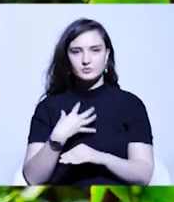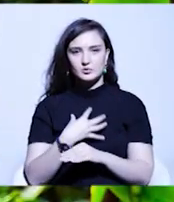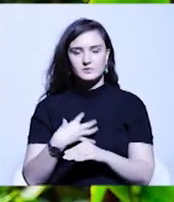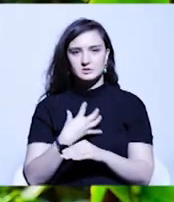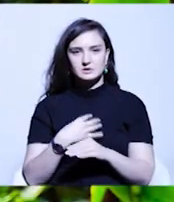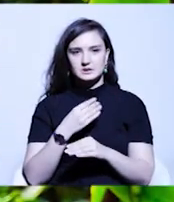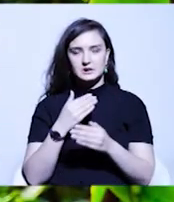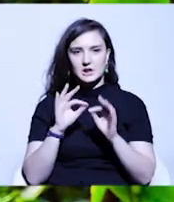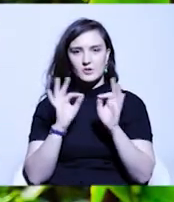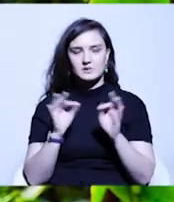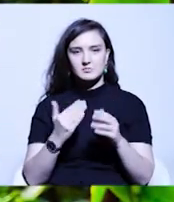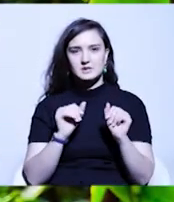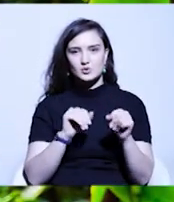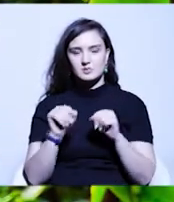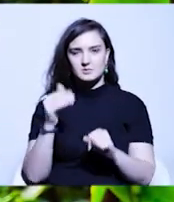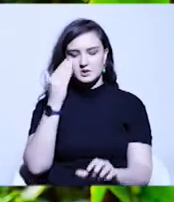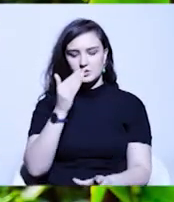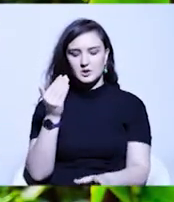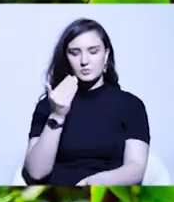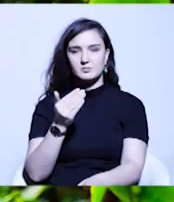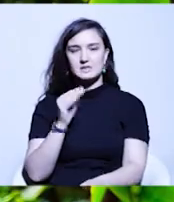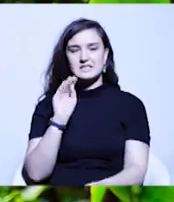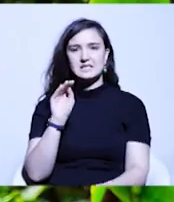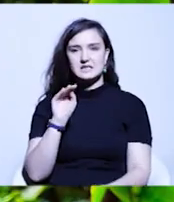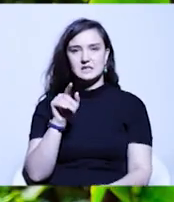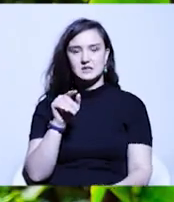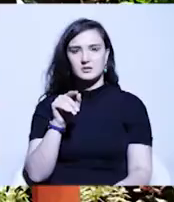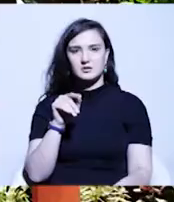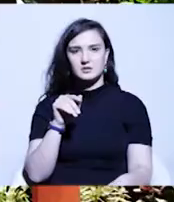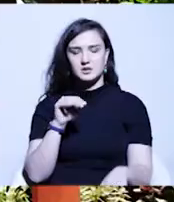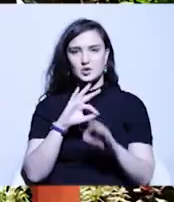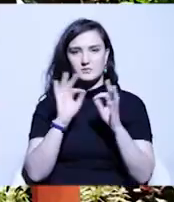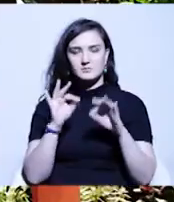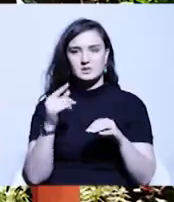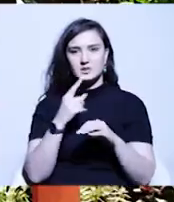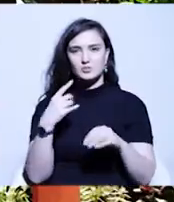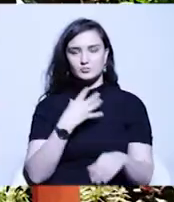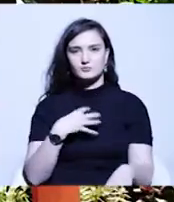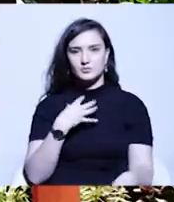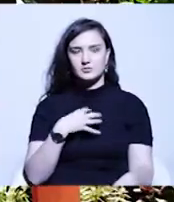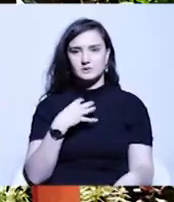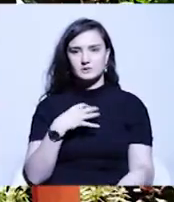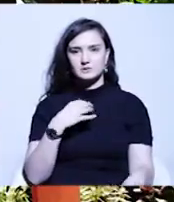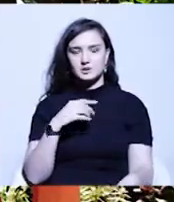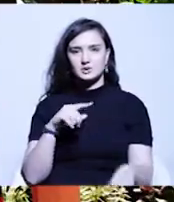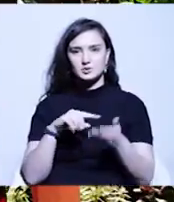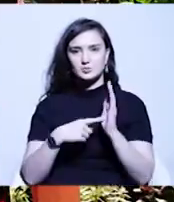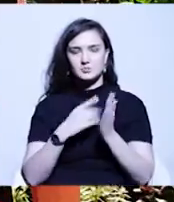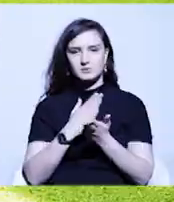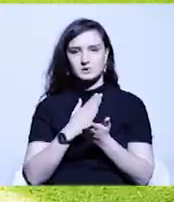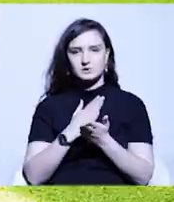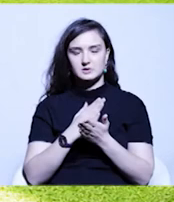უმნიშვნელოვანესი ხელოვნების საშუალები, საზოგადოების კრიტიკა კი ხელოვნების ერთ-ერთი უმნიშვნელოვანესი დანიშნულება